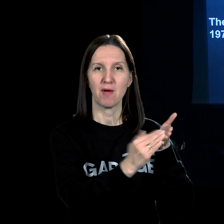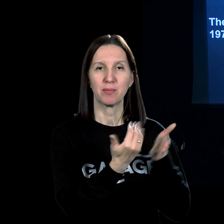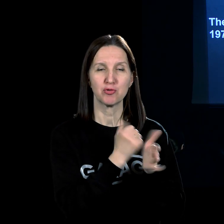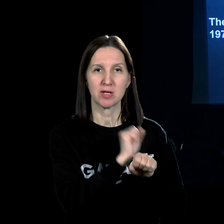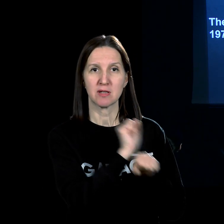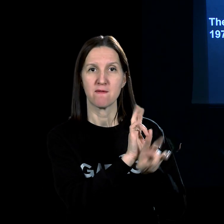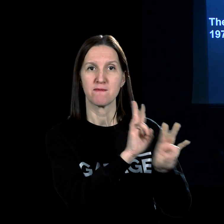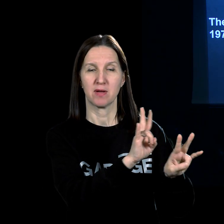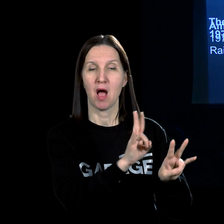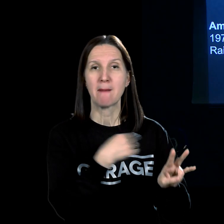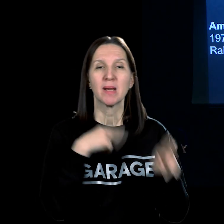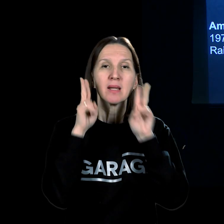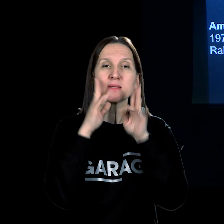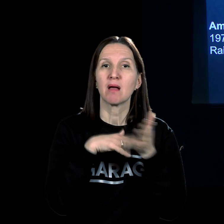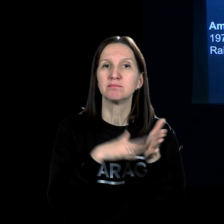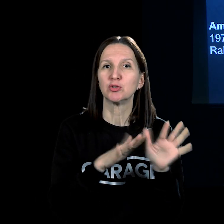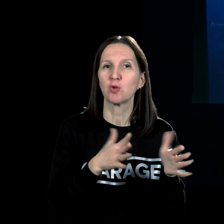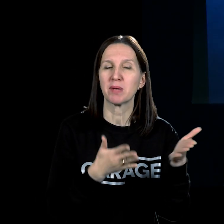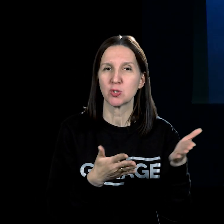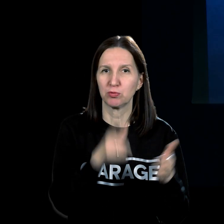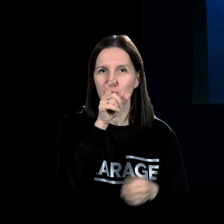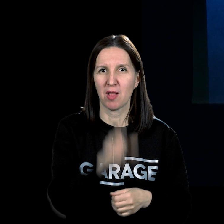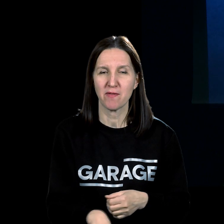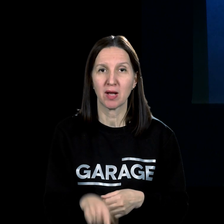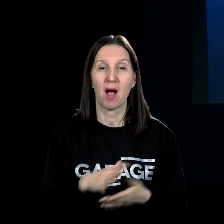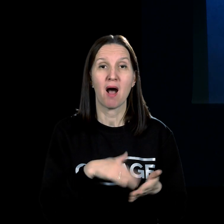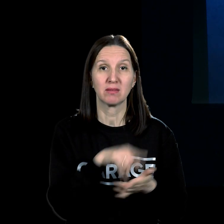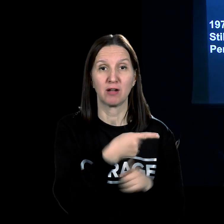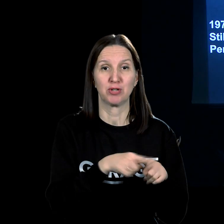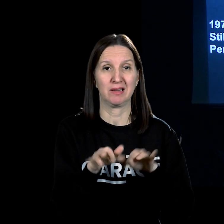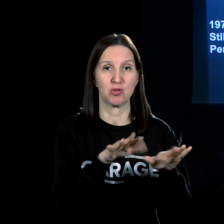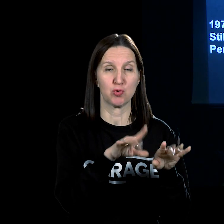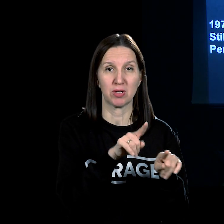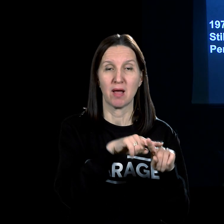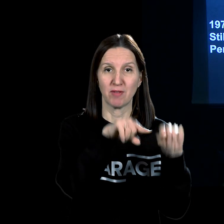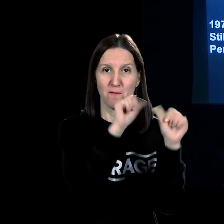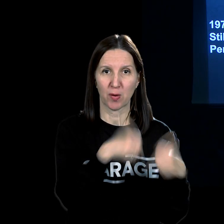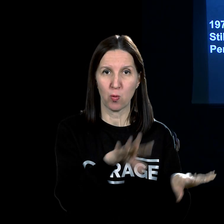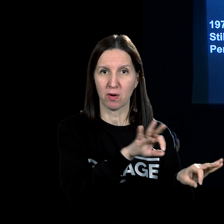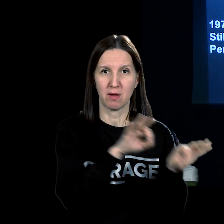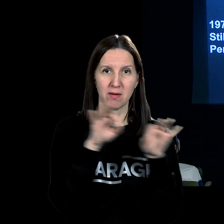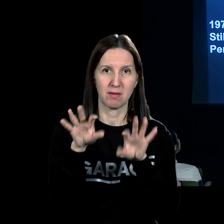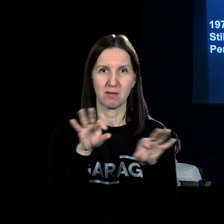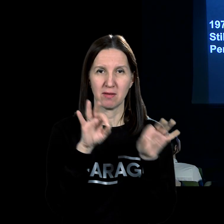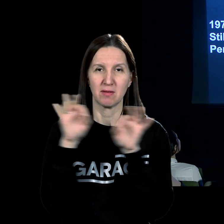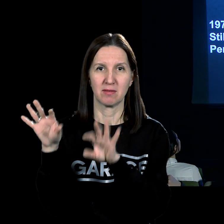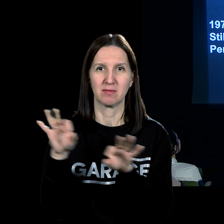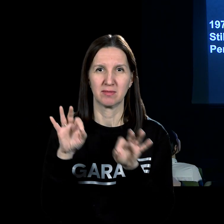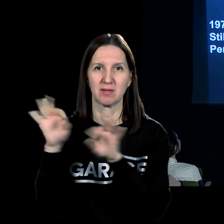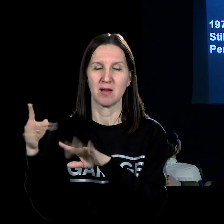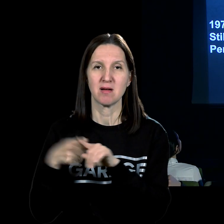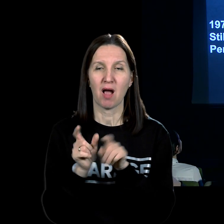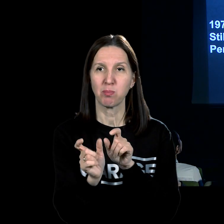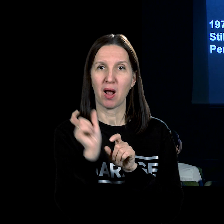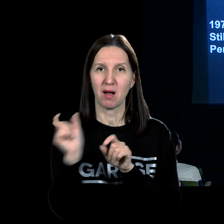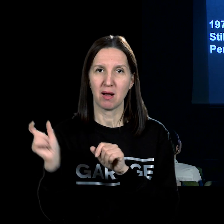что с ним происходит, мы не знаем, что это. И потом как бы этот сюжет, это действительно эта фигура становится элементом кадра